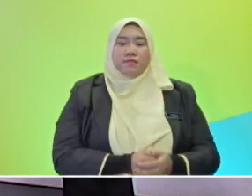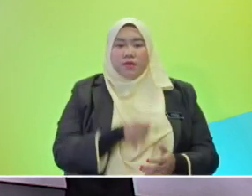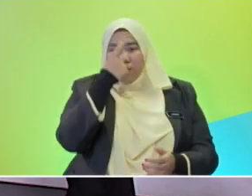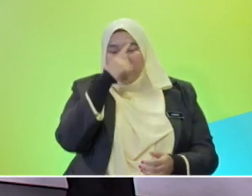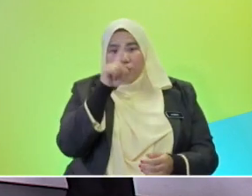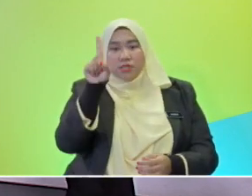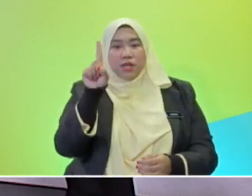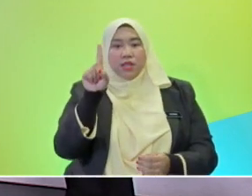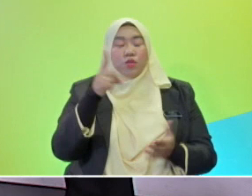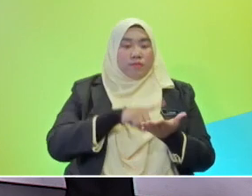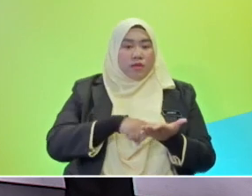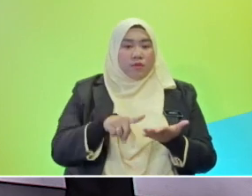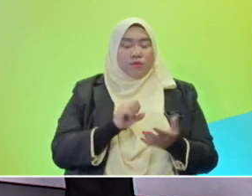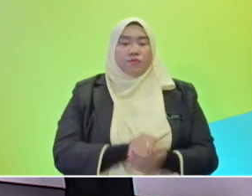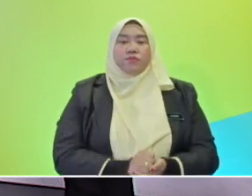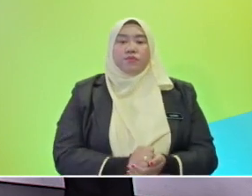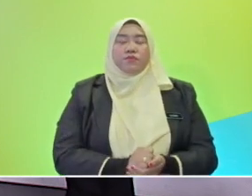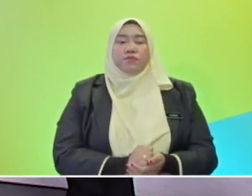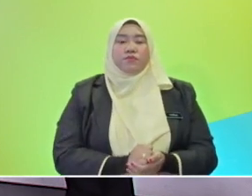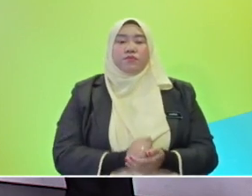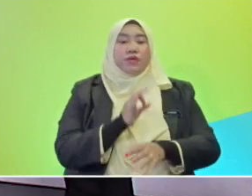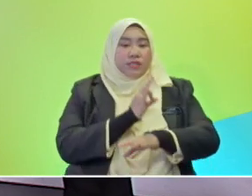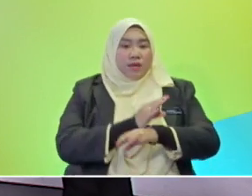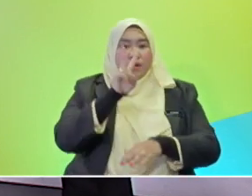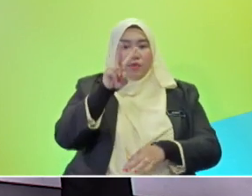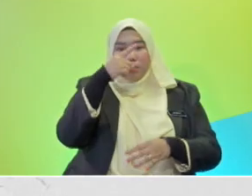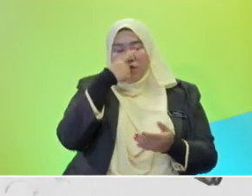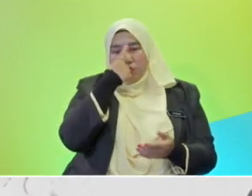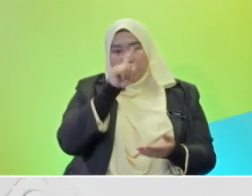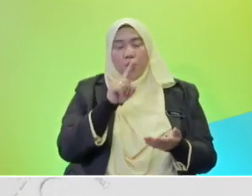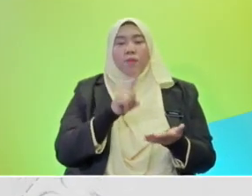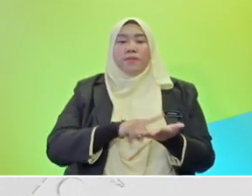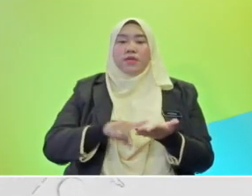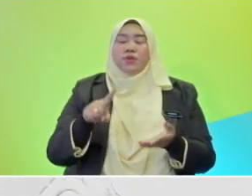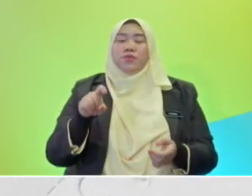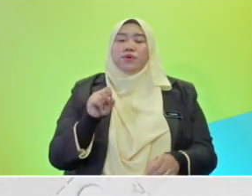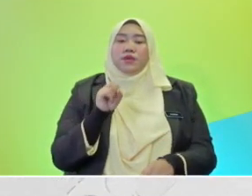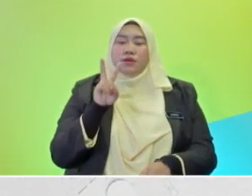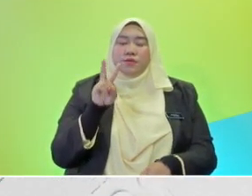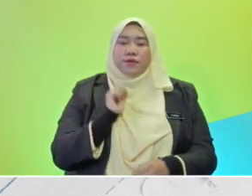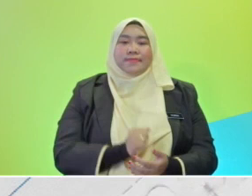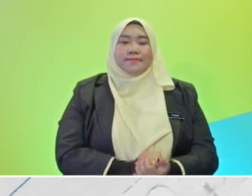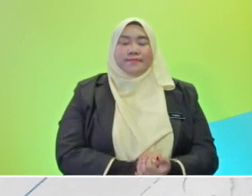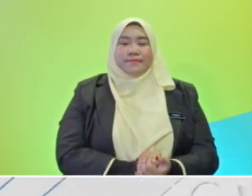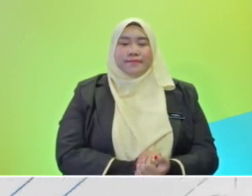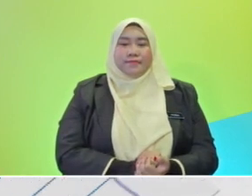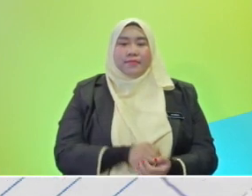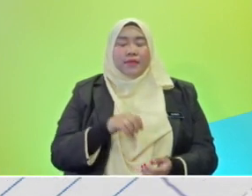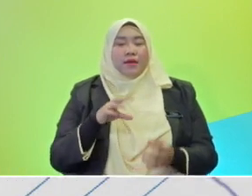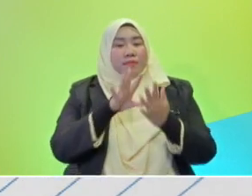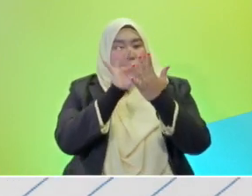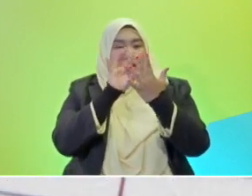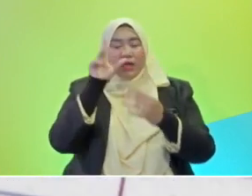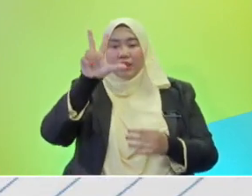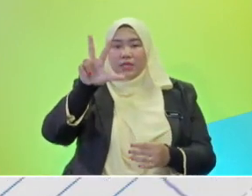1 minggu dan jam kedua untuk minggu kedua dan bagi jam pertama memilih 3 sp yaitu Duo